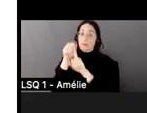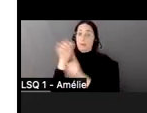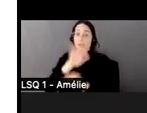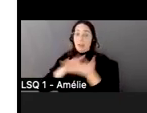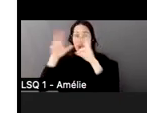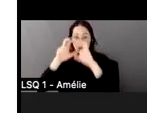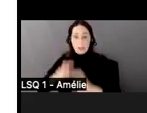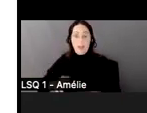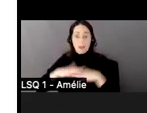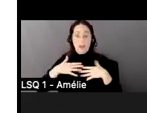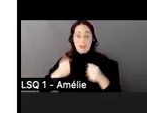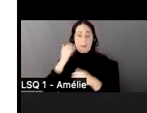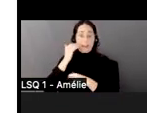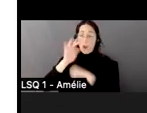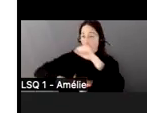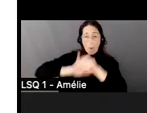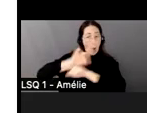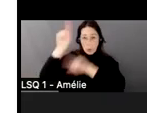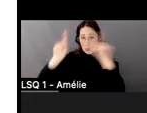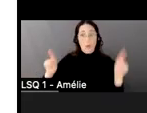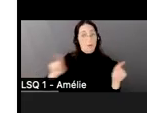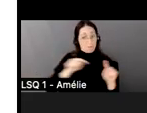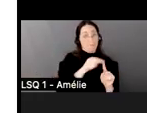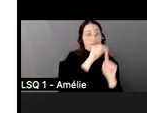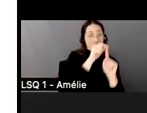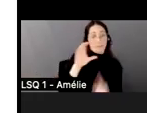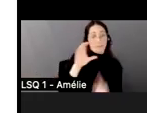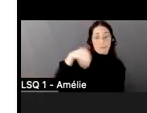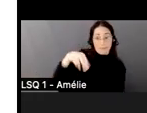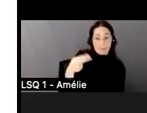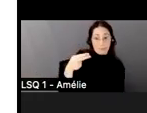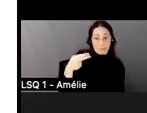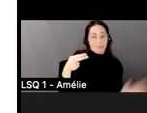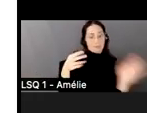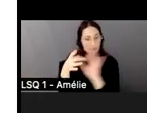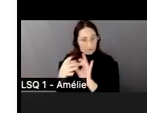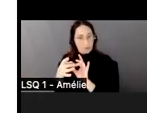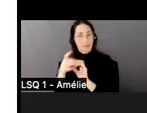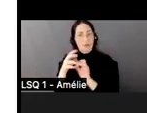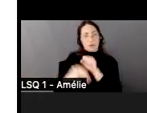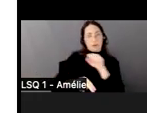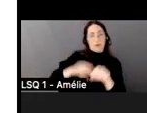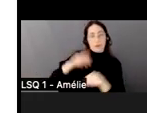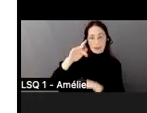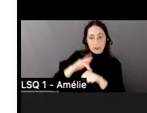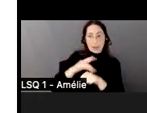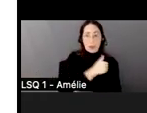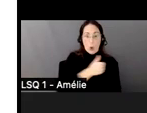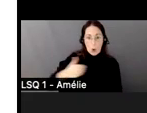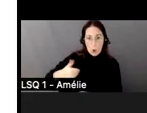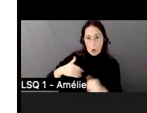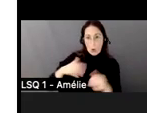en santé mentale au monde. Le CAMH est entièrement affilié à l'Université de Toronto